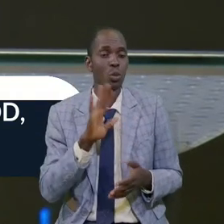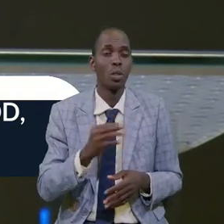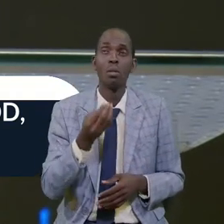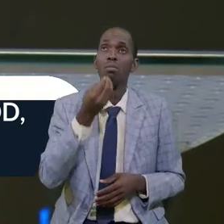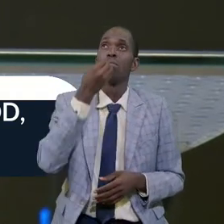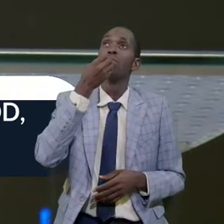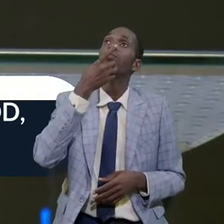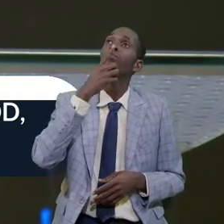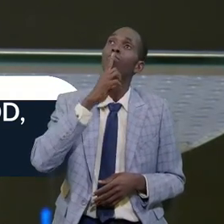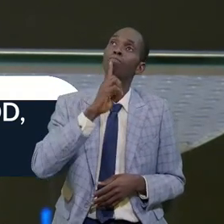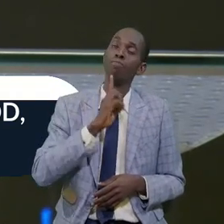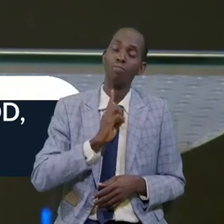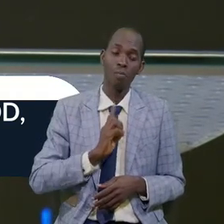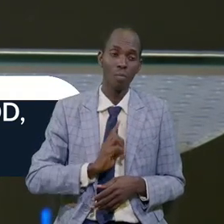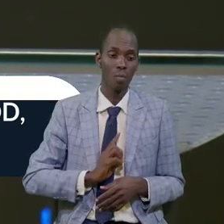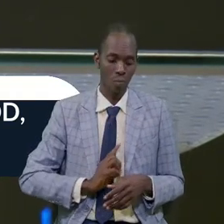digéré et puis évacué.